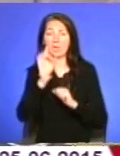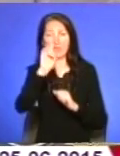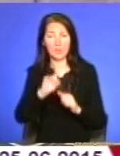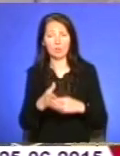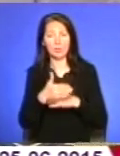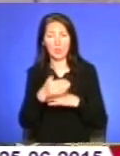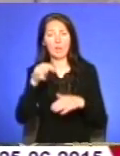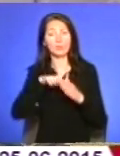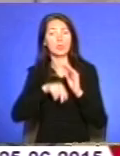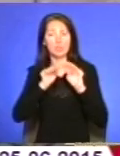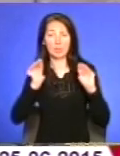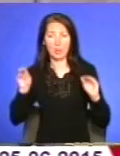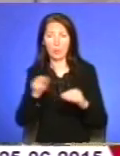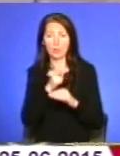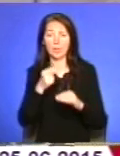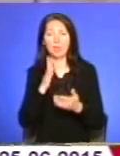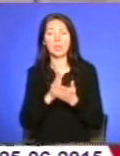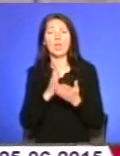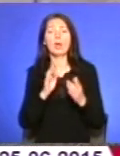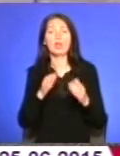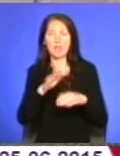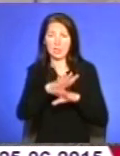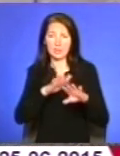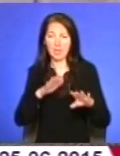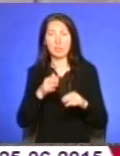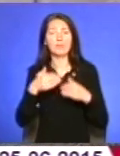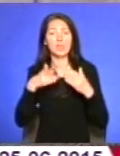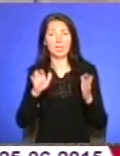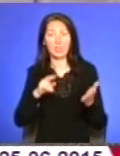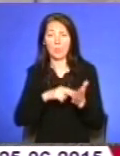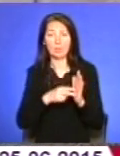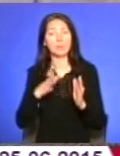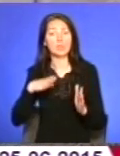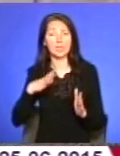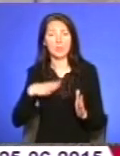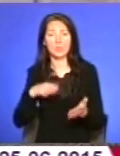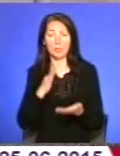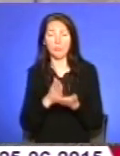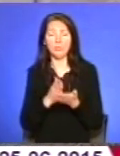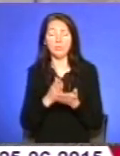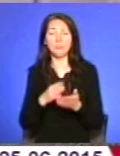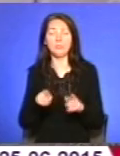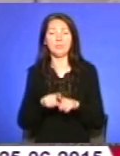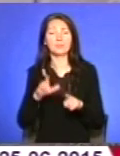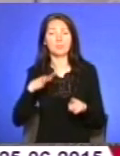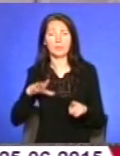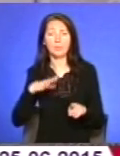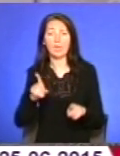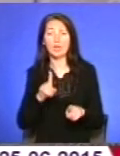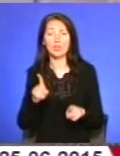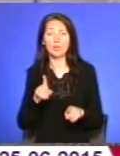подібне. Там вже є деякі зали відкриті, і ми плануємо, що, надіємося, ми маємо таку надію, що